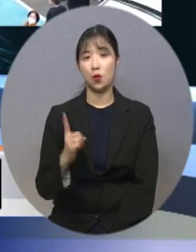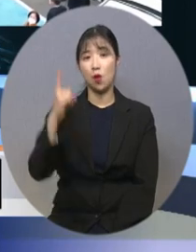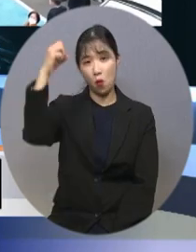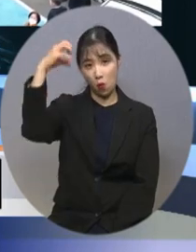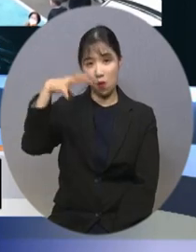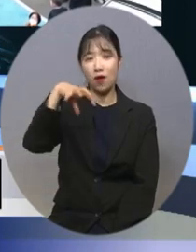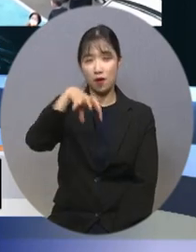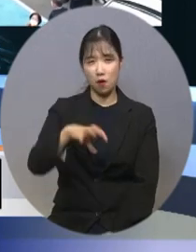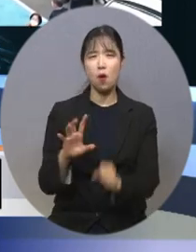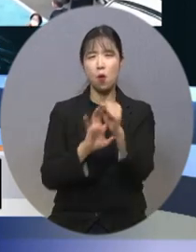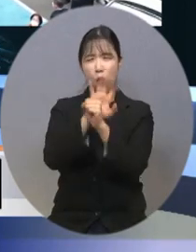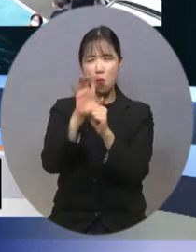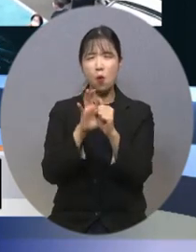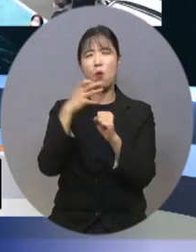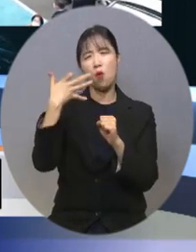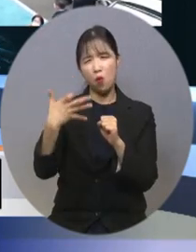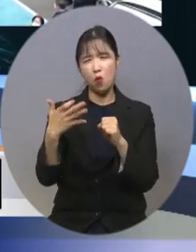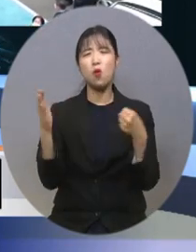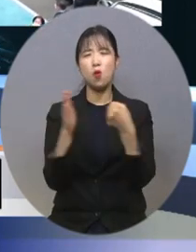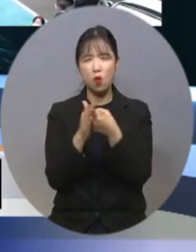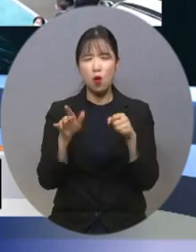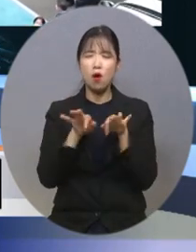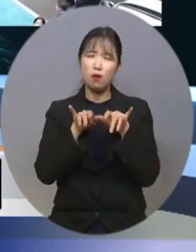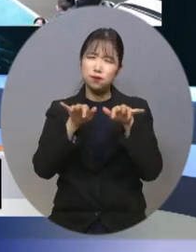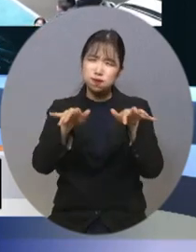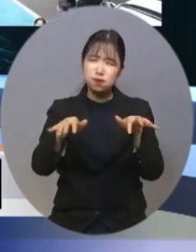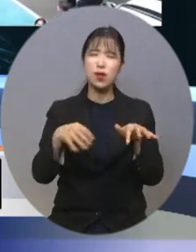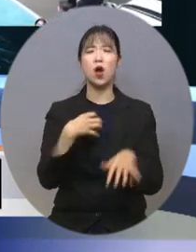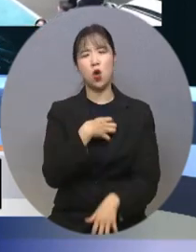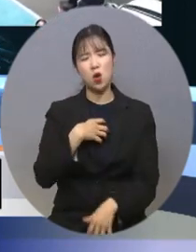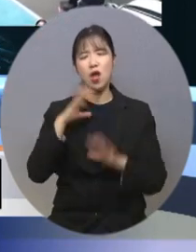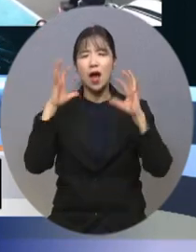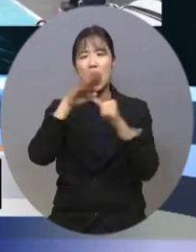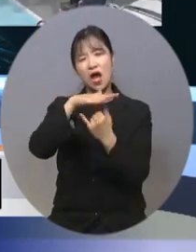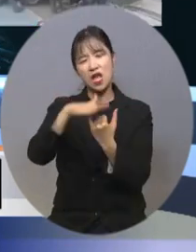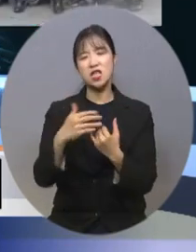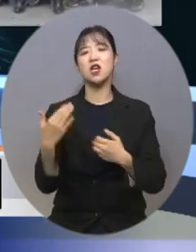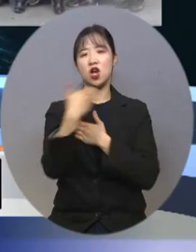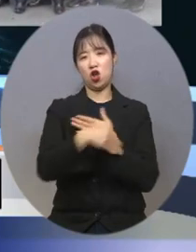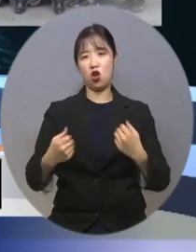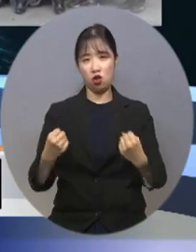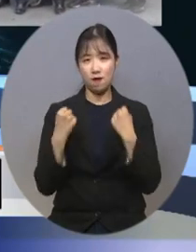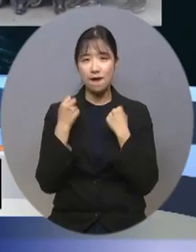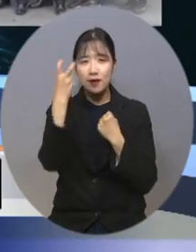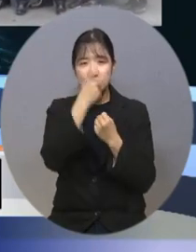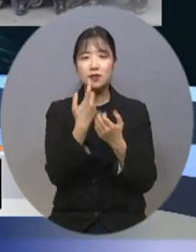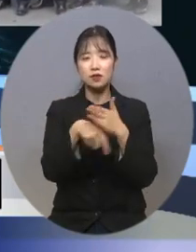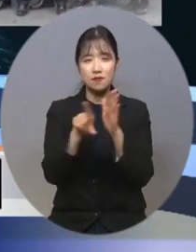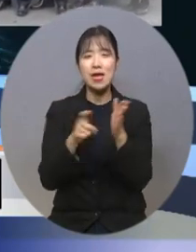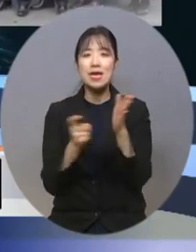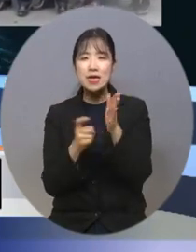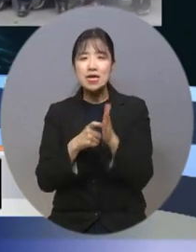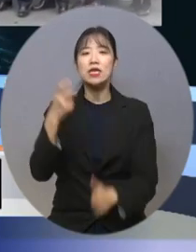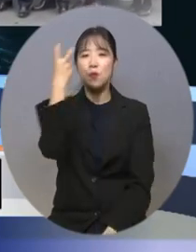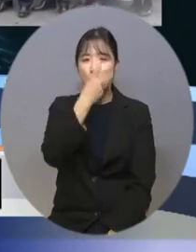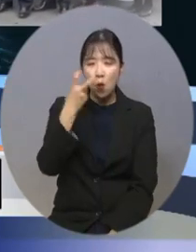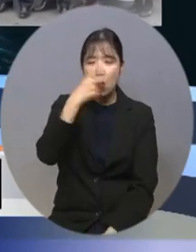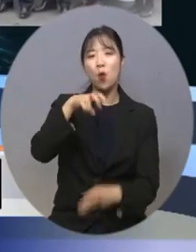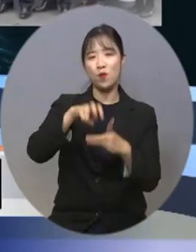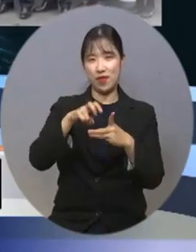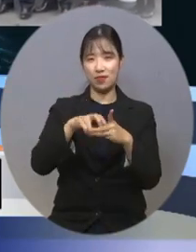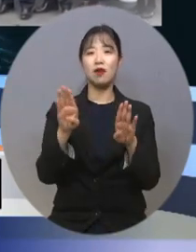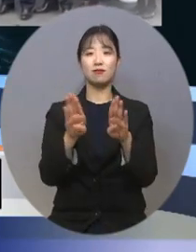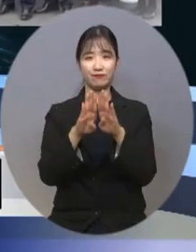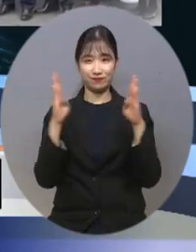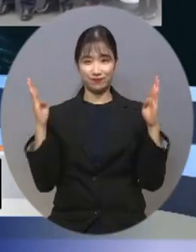고양시가 코로나19가 급속도로 전파됨에 따라 아이들의 건강을 지키기 위해 영유아 긴급 돌봄센터 문을